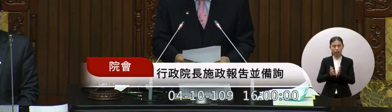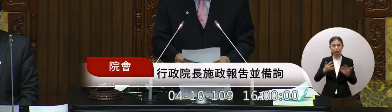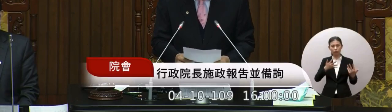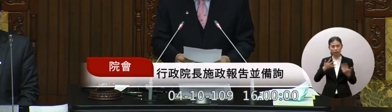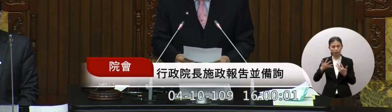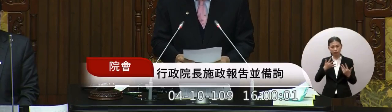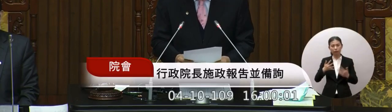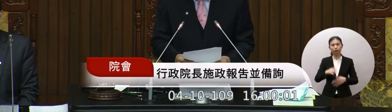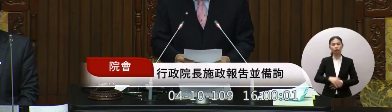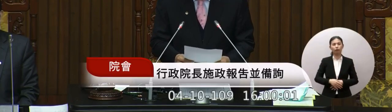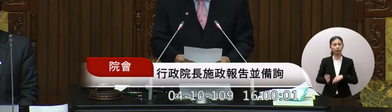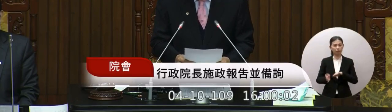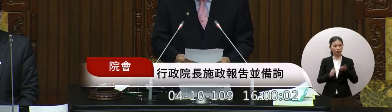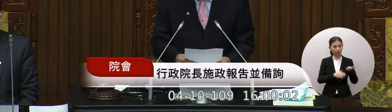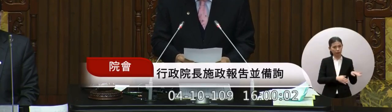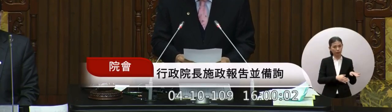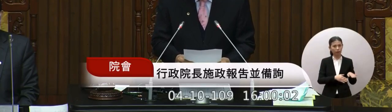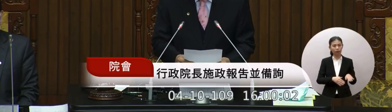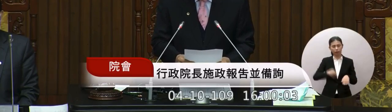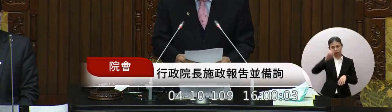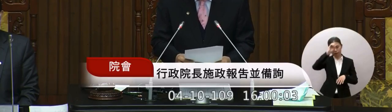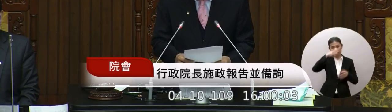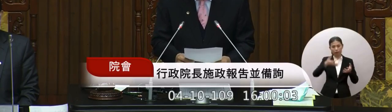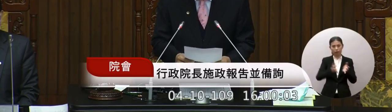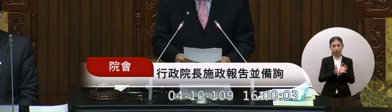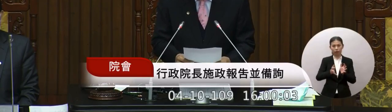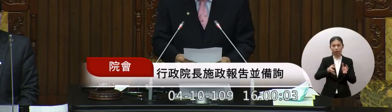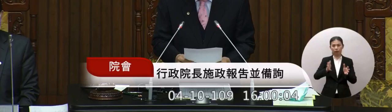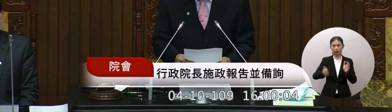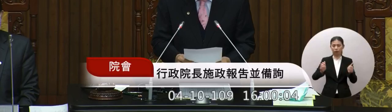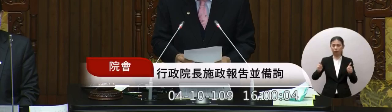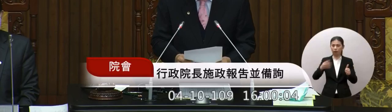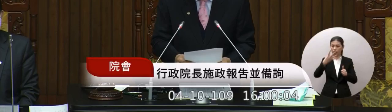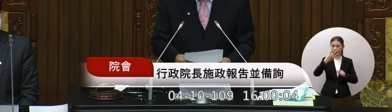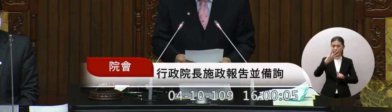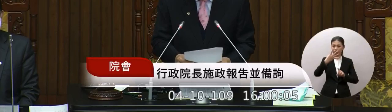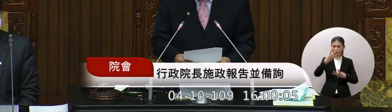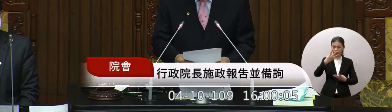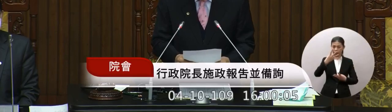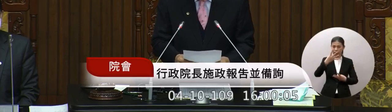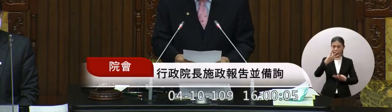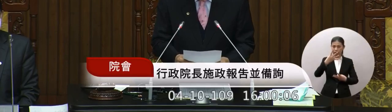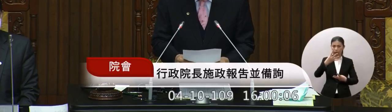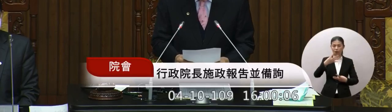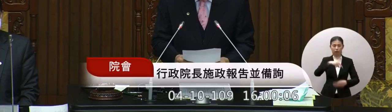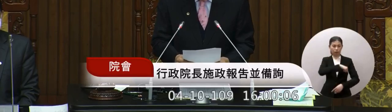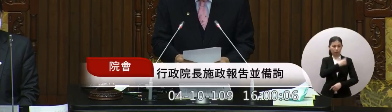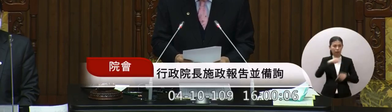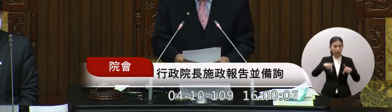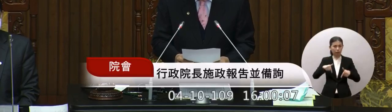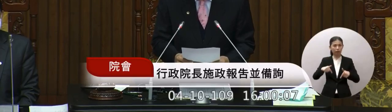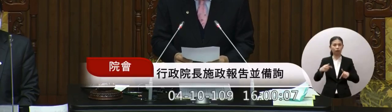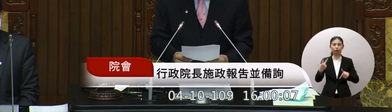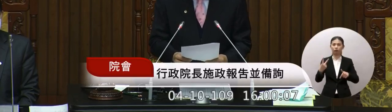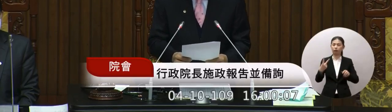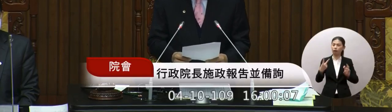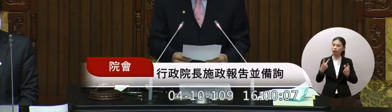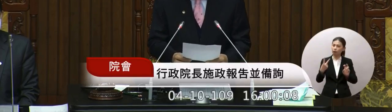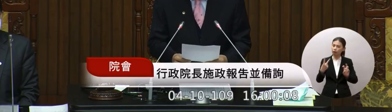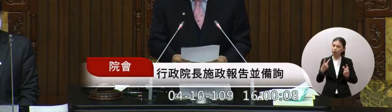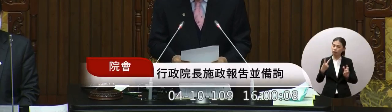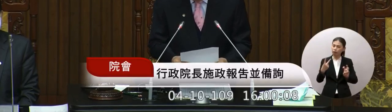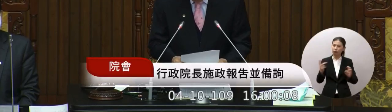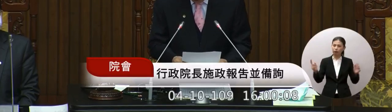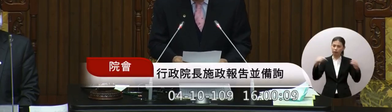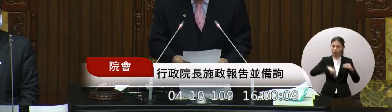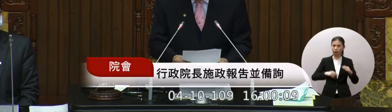行。另外，请各党团干部于4月13日星期一下午20:30至异